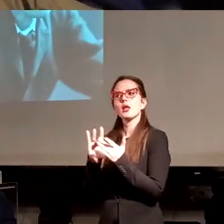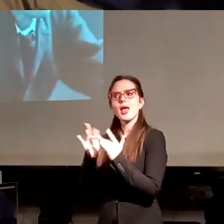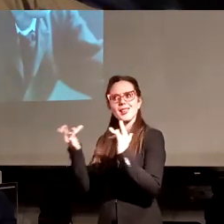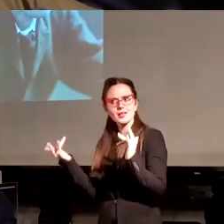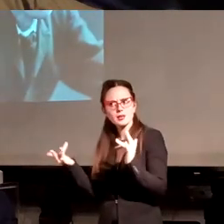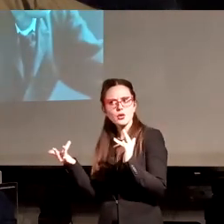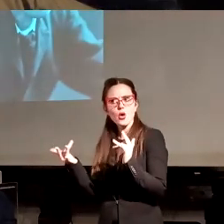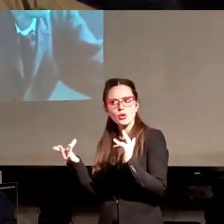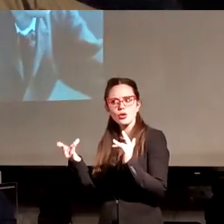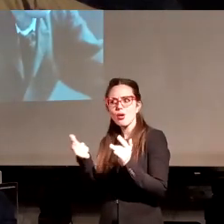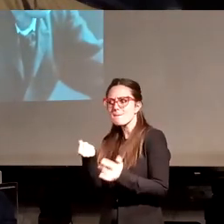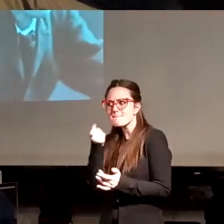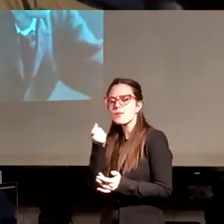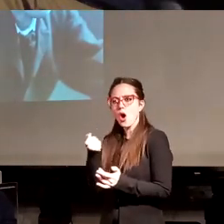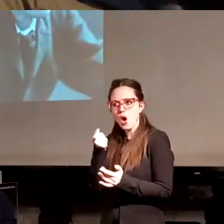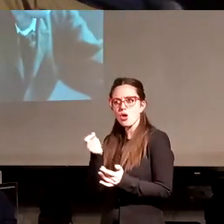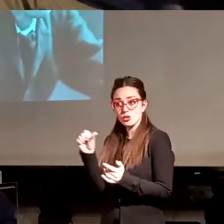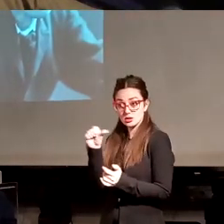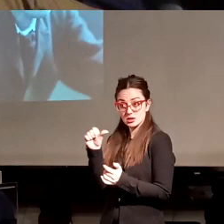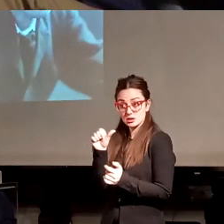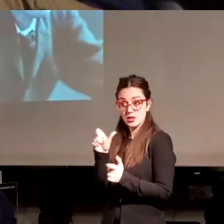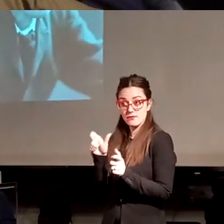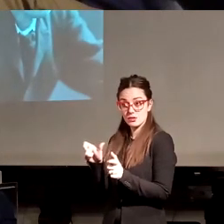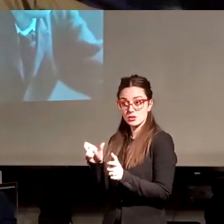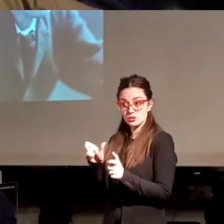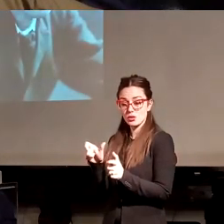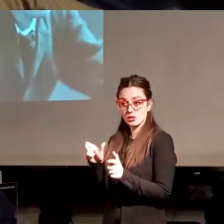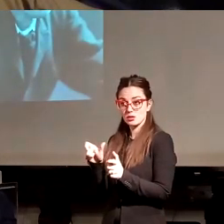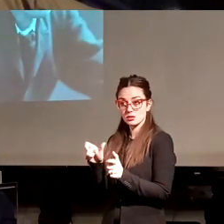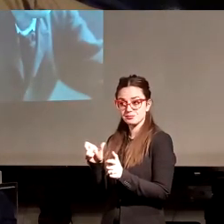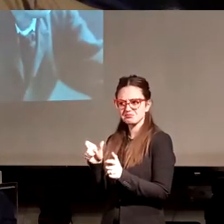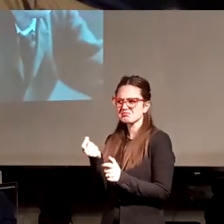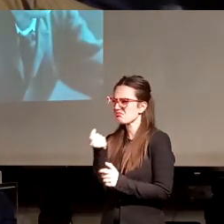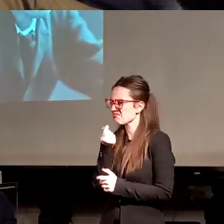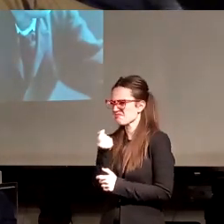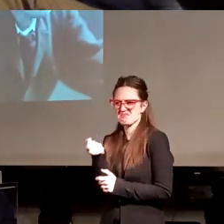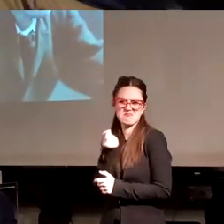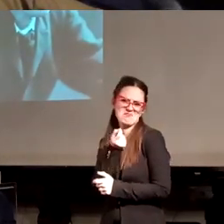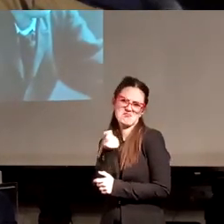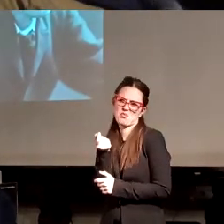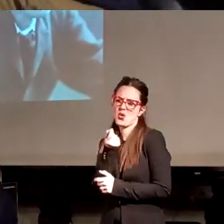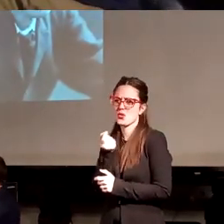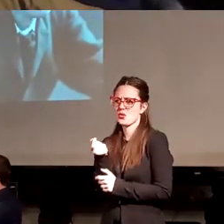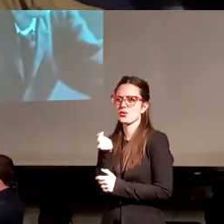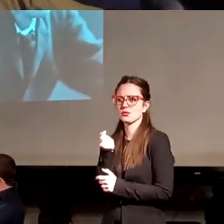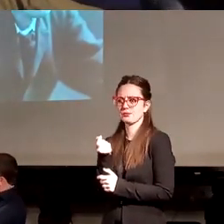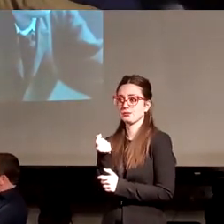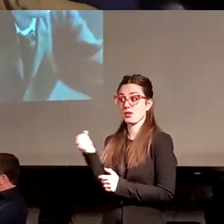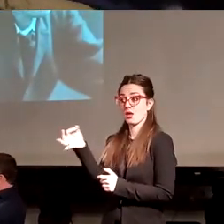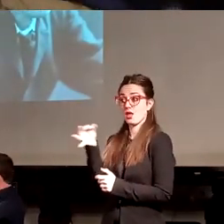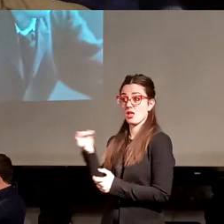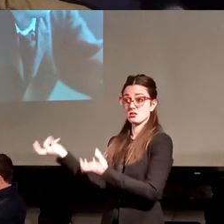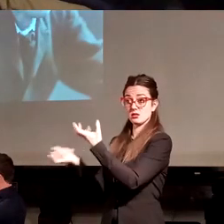pochissimo c'era nemmeno un decimo di quello che ha scritto del